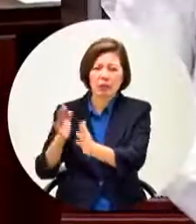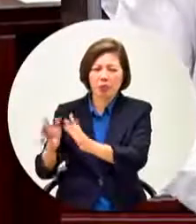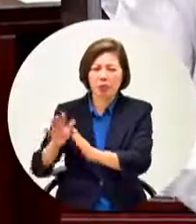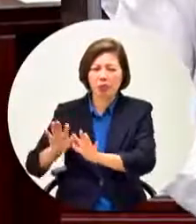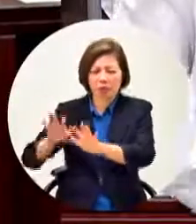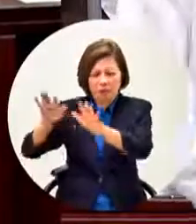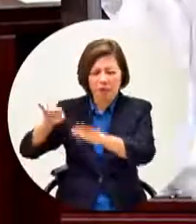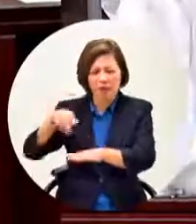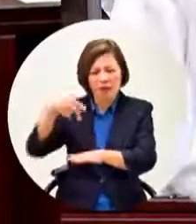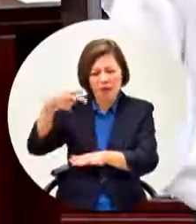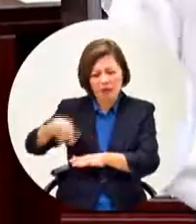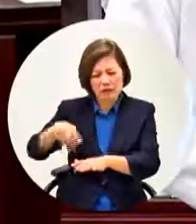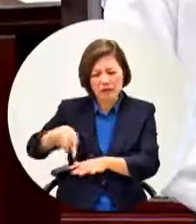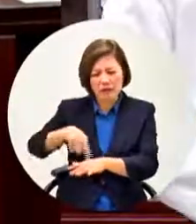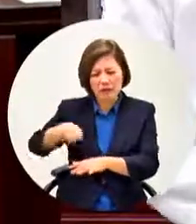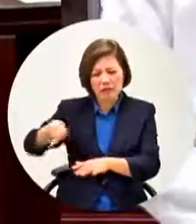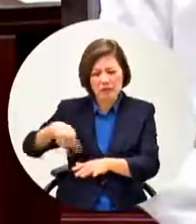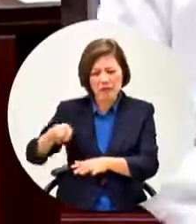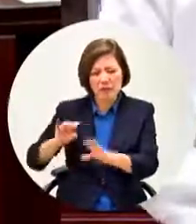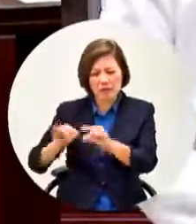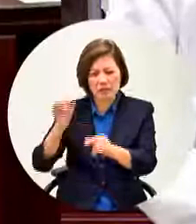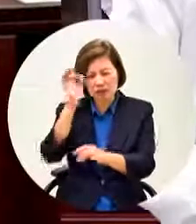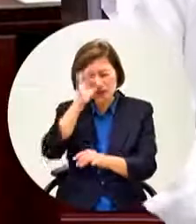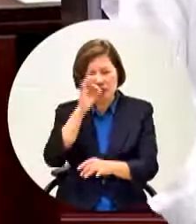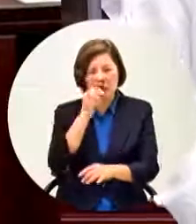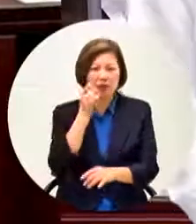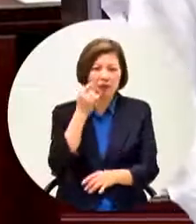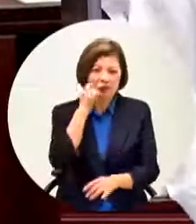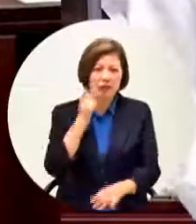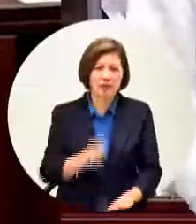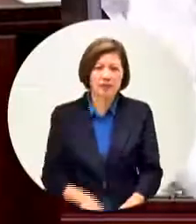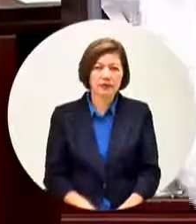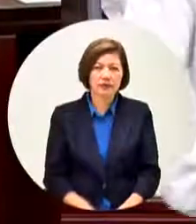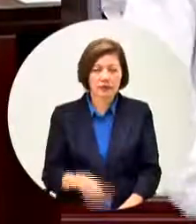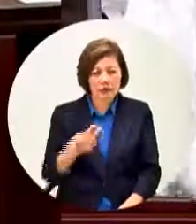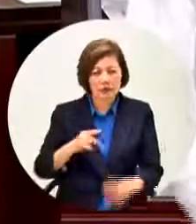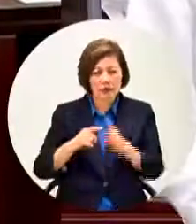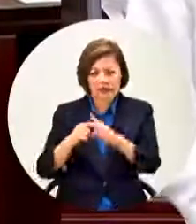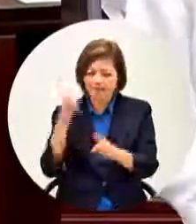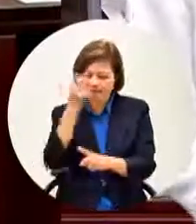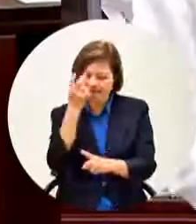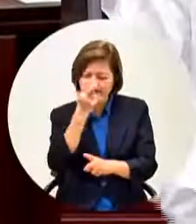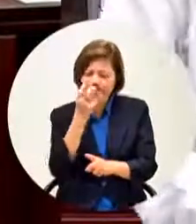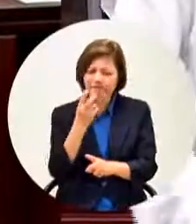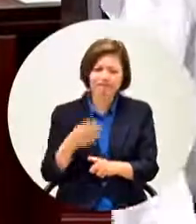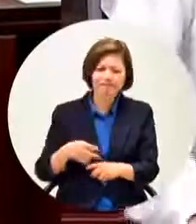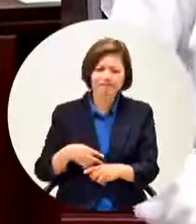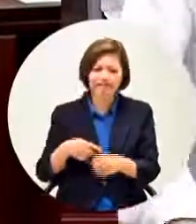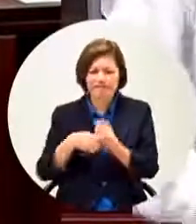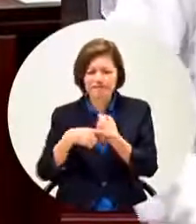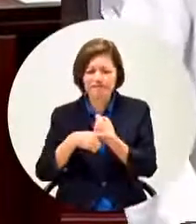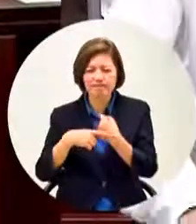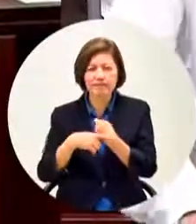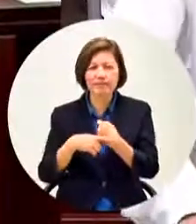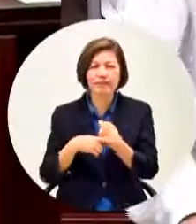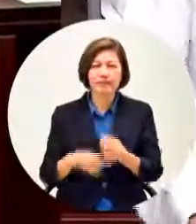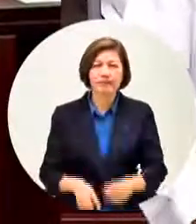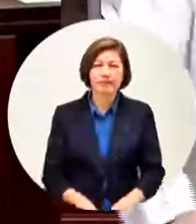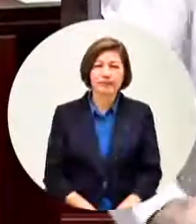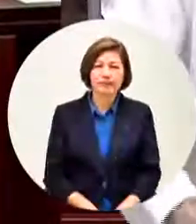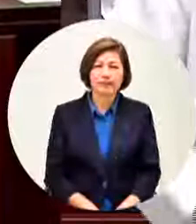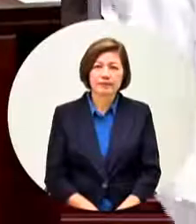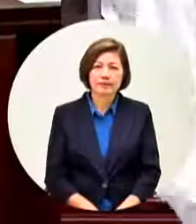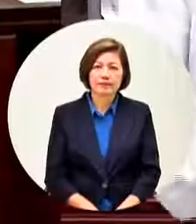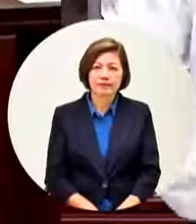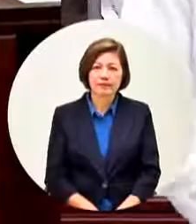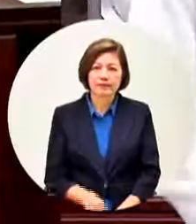前才做这样子的规划。那可以再到现场再来看一下，看有没有比较低度使用的，还是附临近。稍微